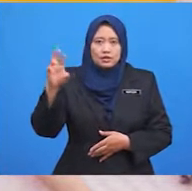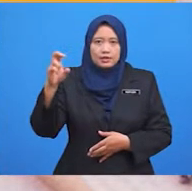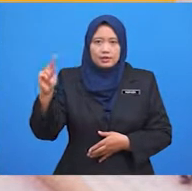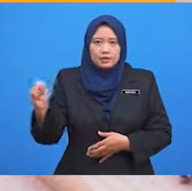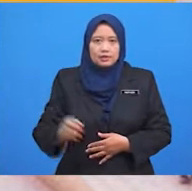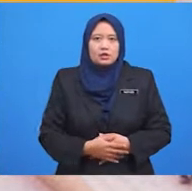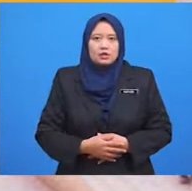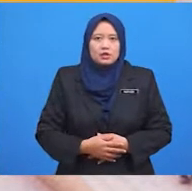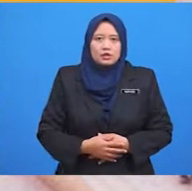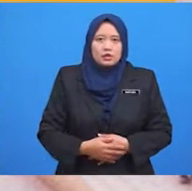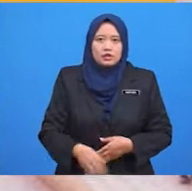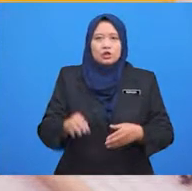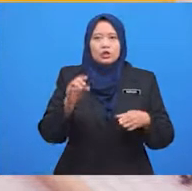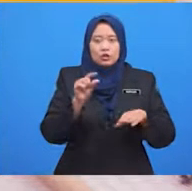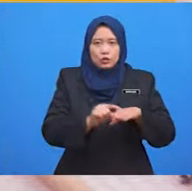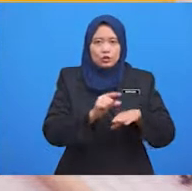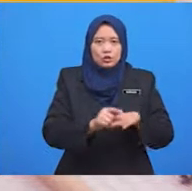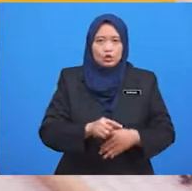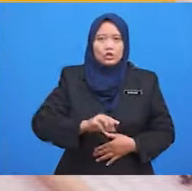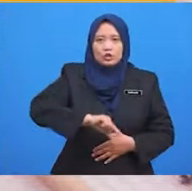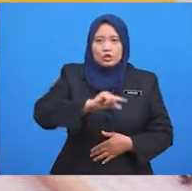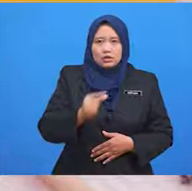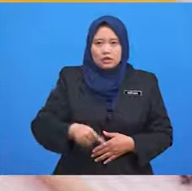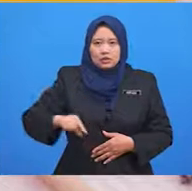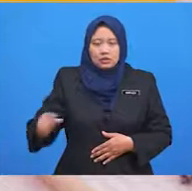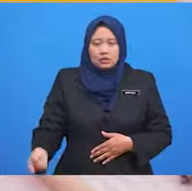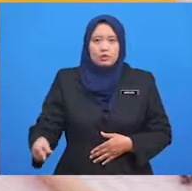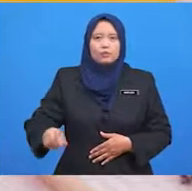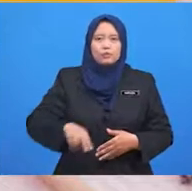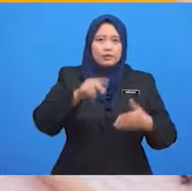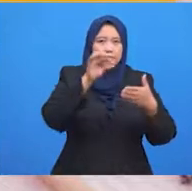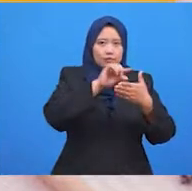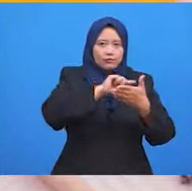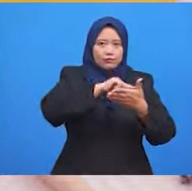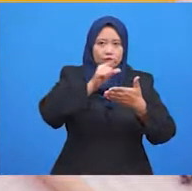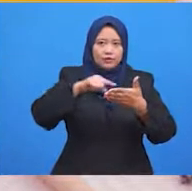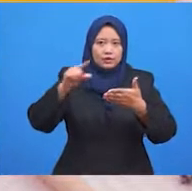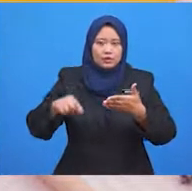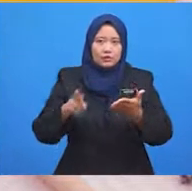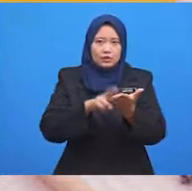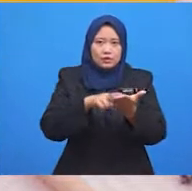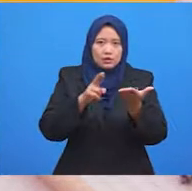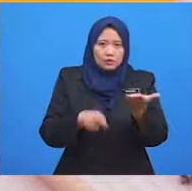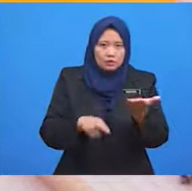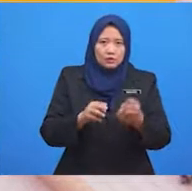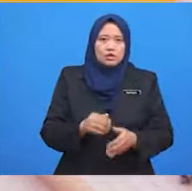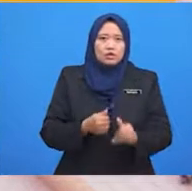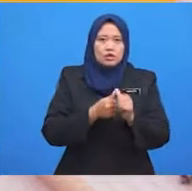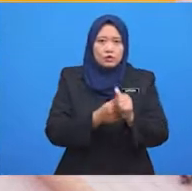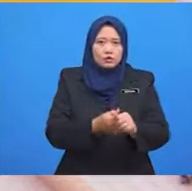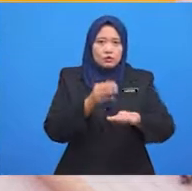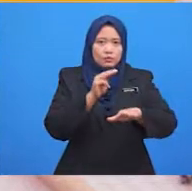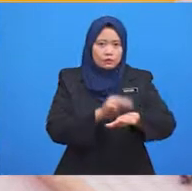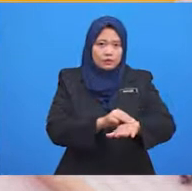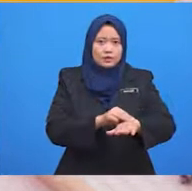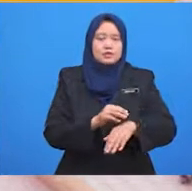gelombang frekuensi rendah yang direka dengan program, masa serta bentuk gelombang waveform yang ditetapkan oleh pengilang